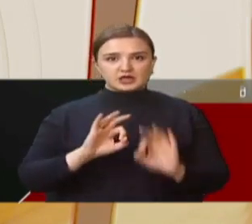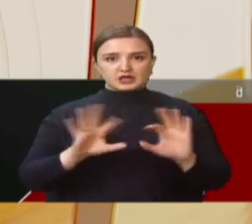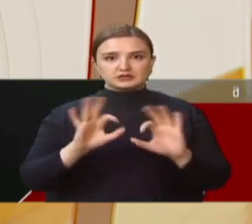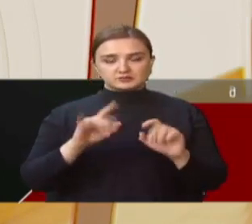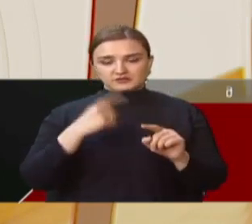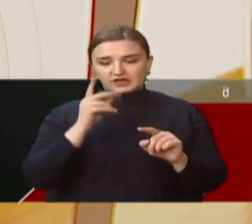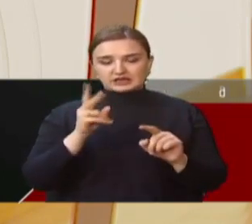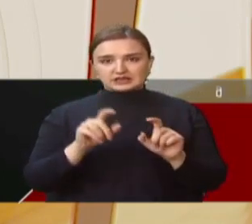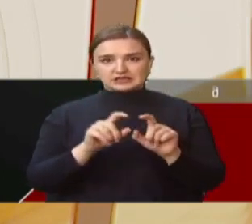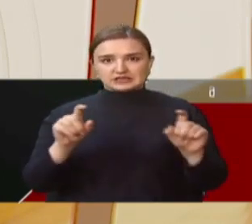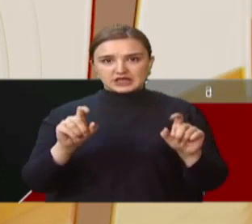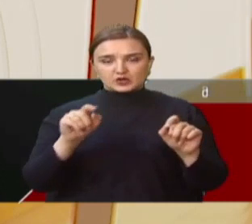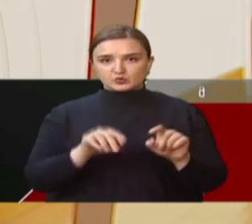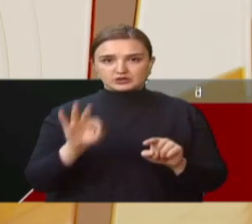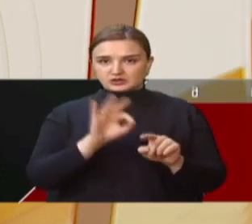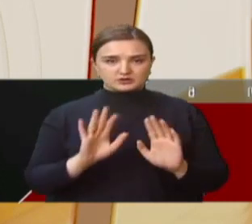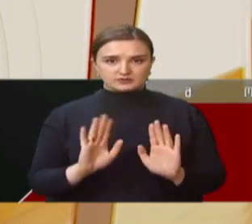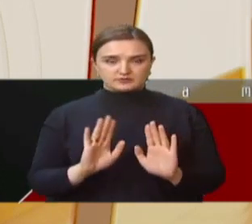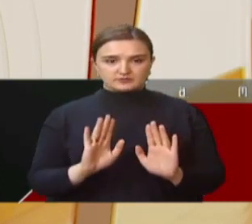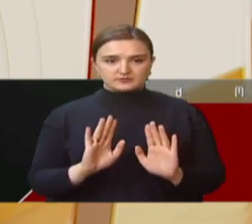თქვა, რომ კანდიდატის სტატუსზე კი არ არის ლაპარაკი.